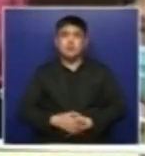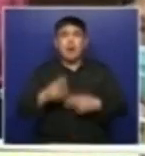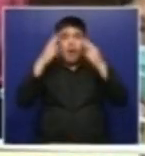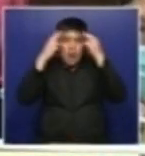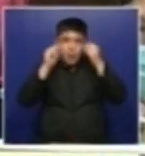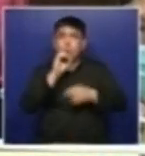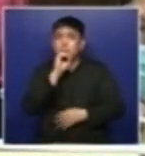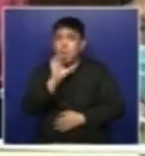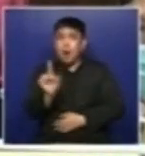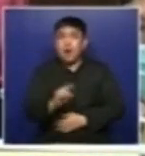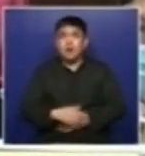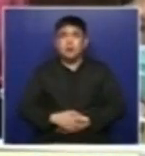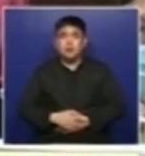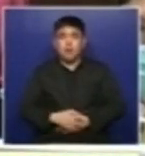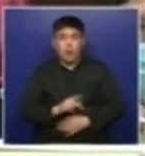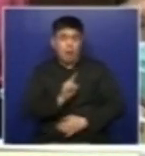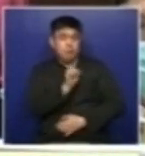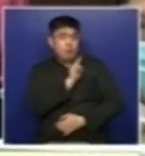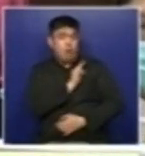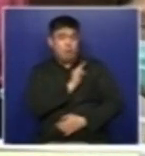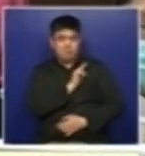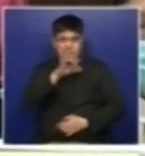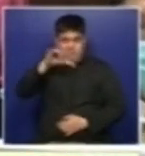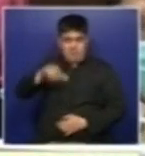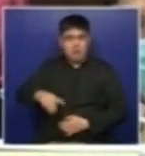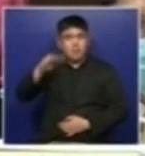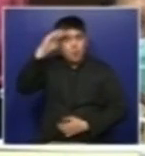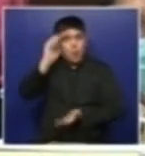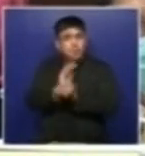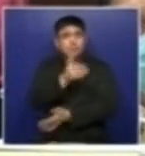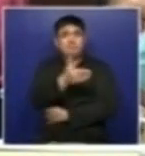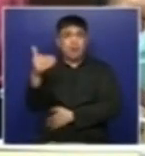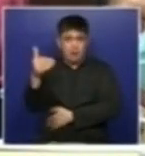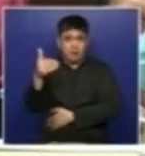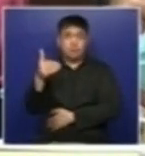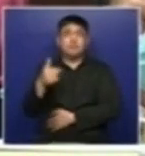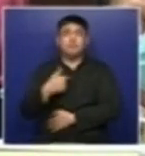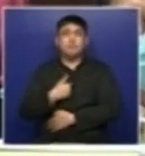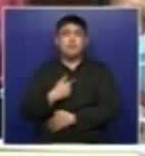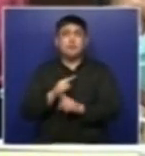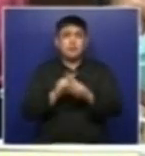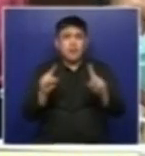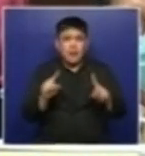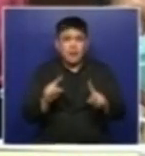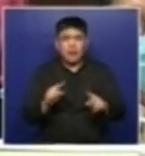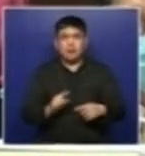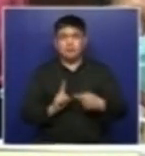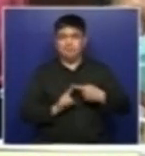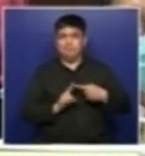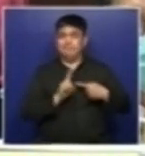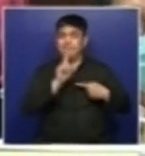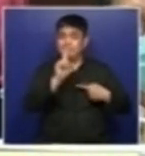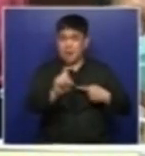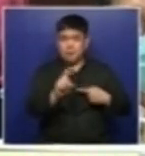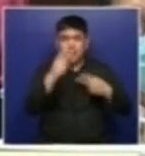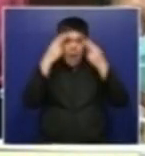นตรีเนี่ยก็กำกับดูแลสำนักงานตำรวจแห่งชาติด้วยตัวเองและทำไมท่านคำถามที่หนึ่งทำไมท่าน